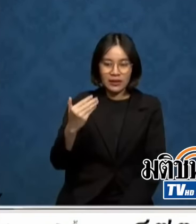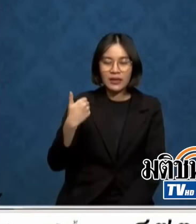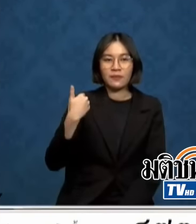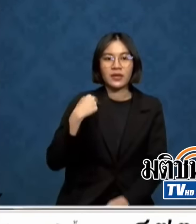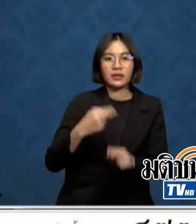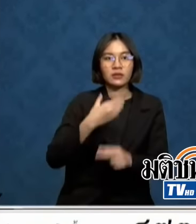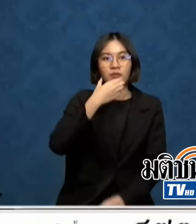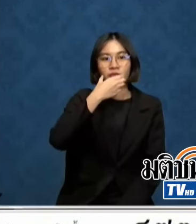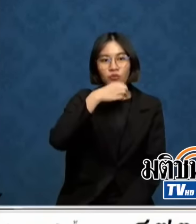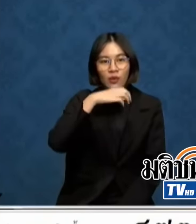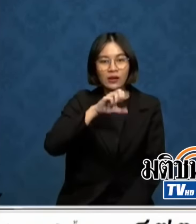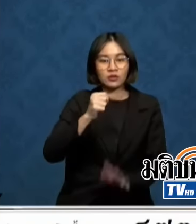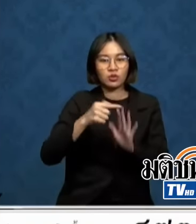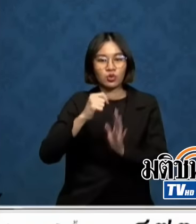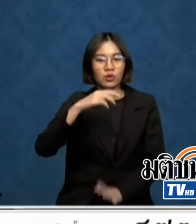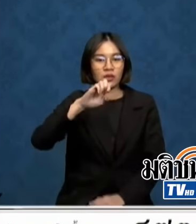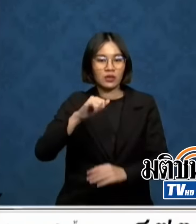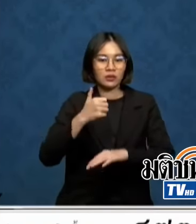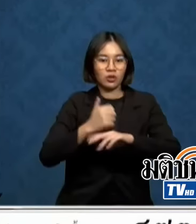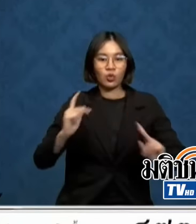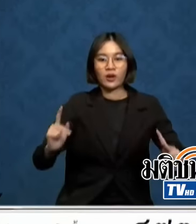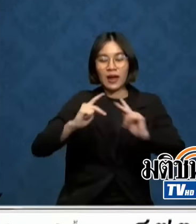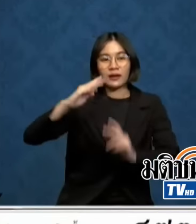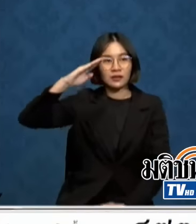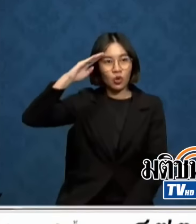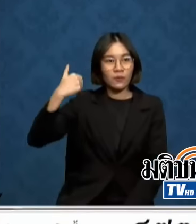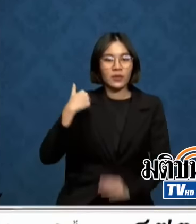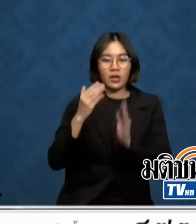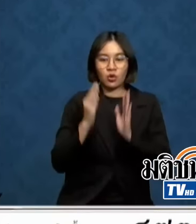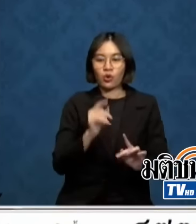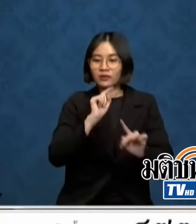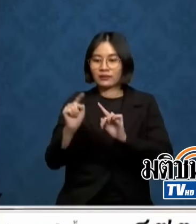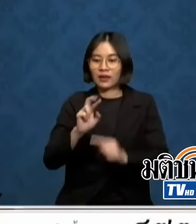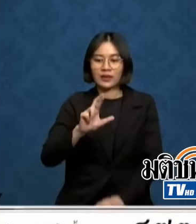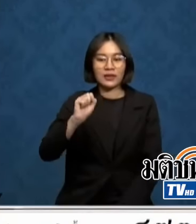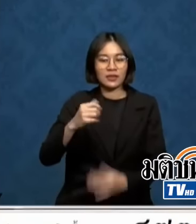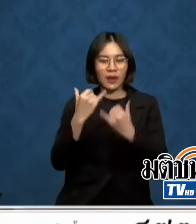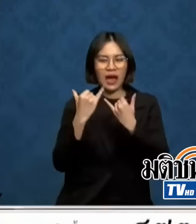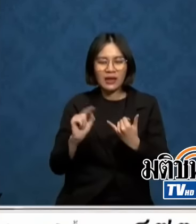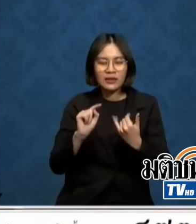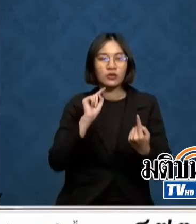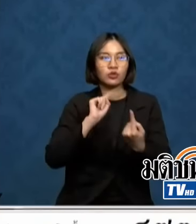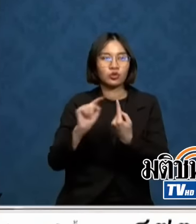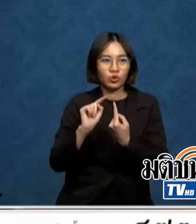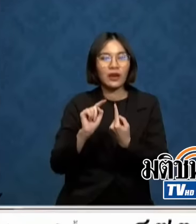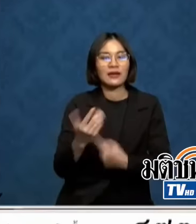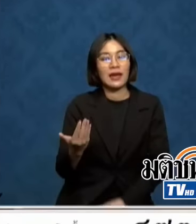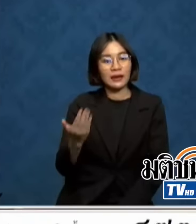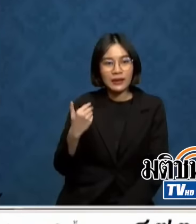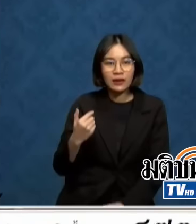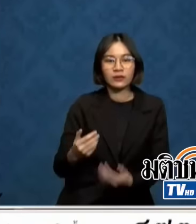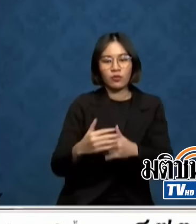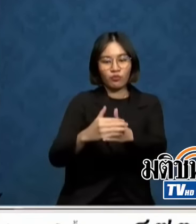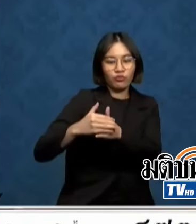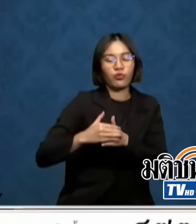สุทินคลังแสงซึ่งปัจจุบันเป็นรัฐมนตรีกลาโหมและมีอีกหลายท่านในสภาแห่งนี้ก็เคยถูกเรียกตัวหรือ